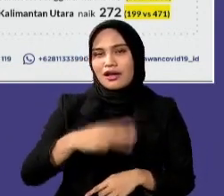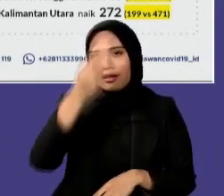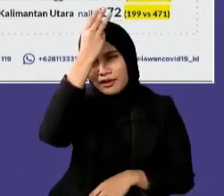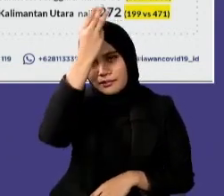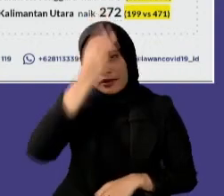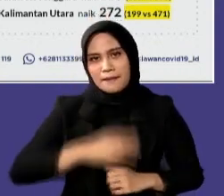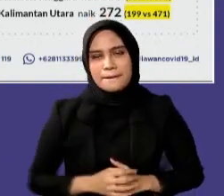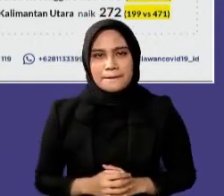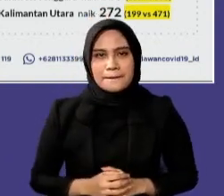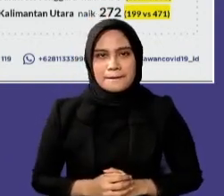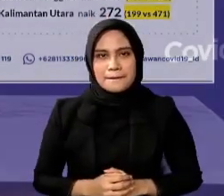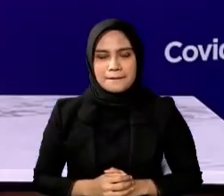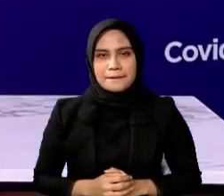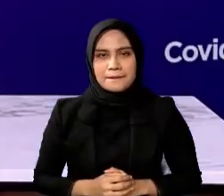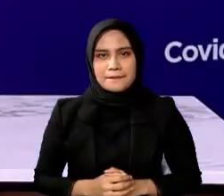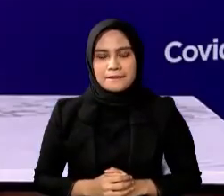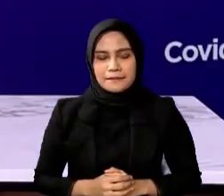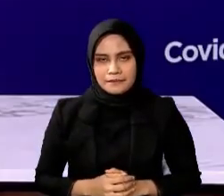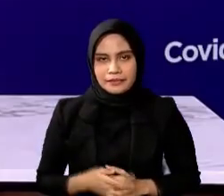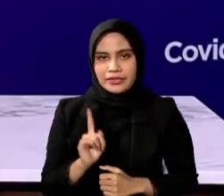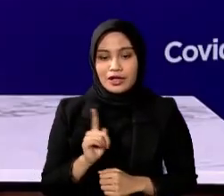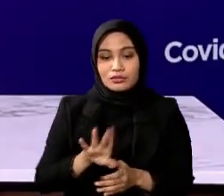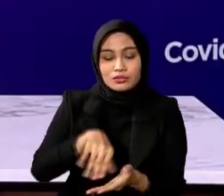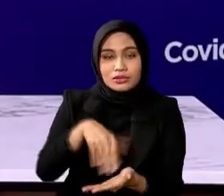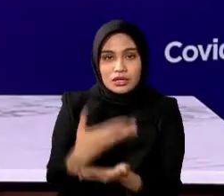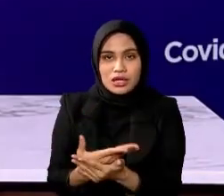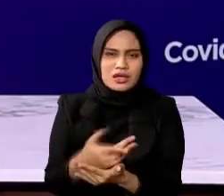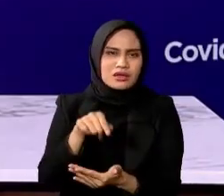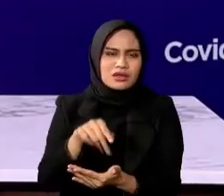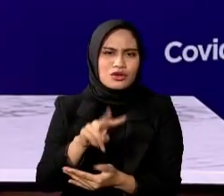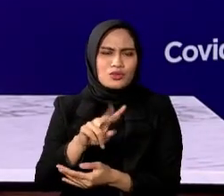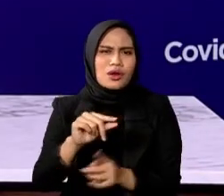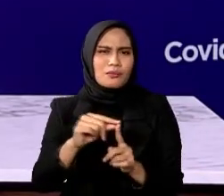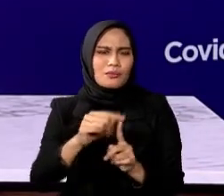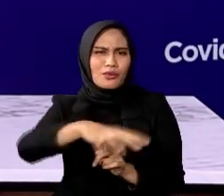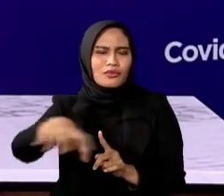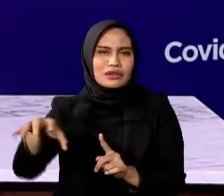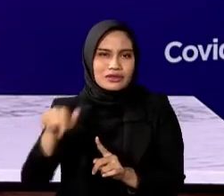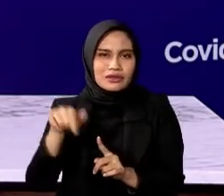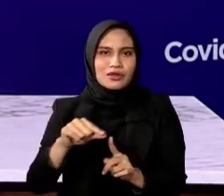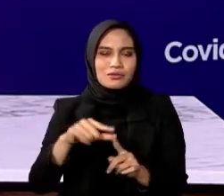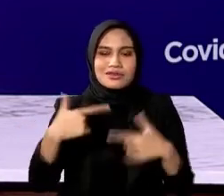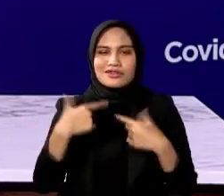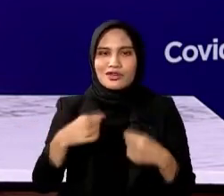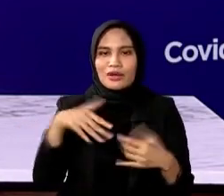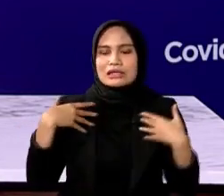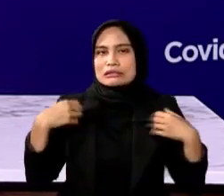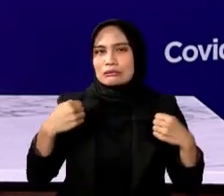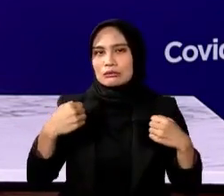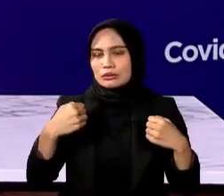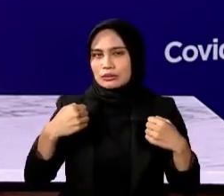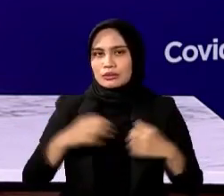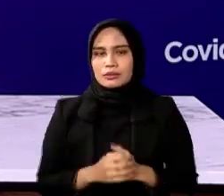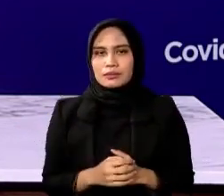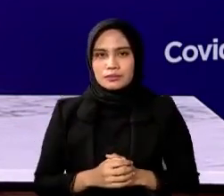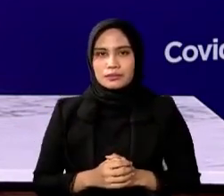dengan ee situasi kematian Hanya dua provinsi di pulau Jawa yang masuk ke dalam lima besar kesembuhan tertinggi ini